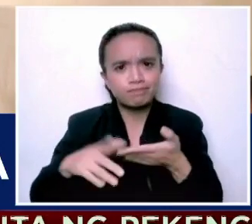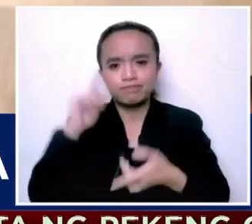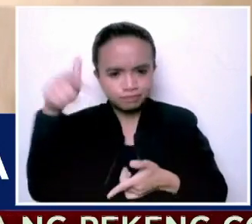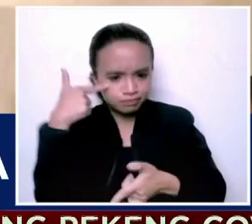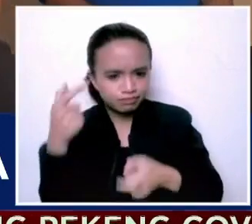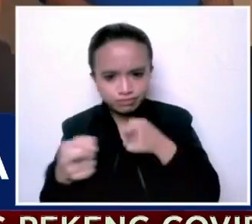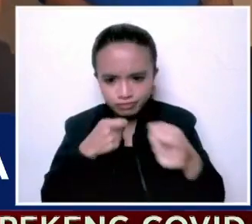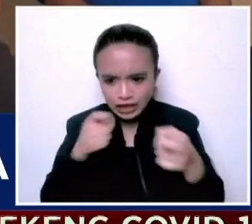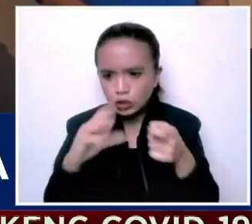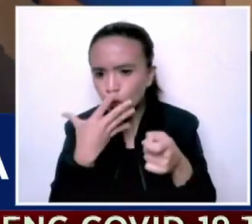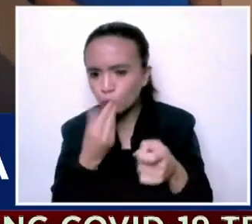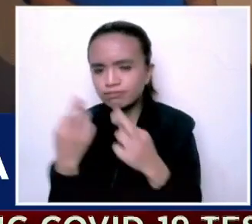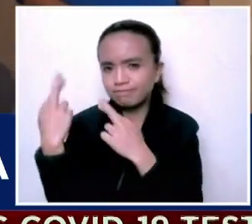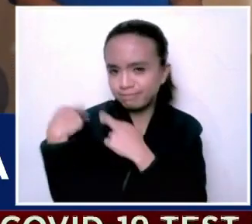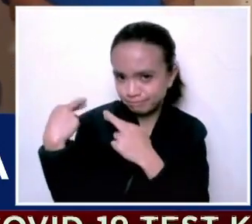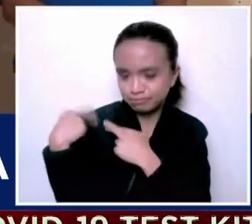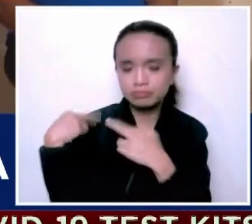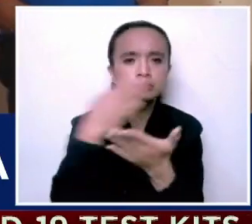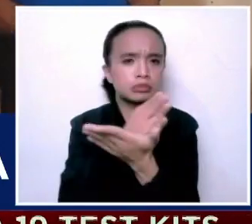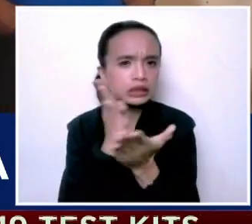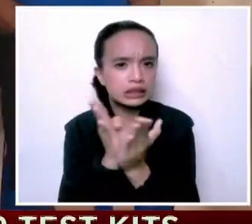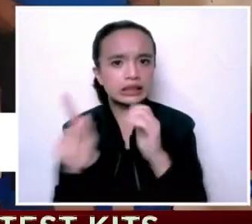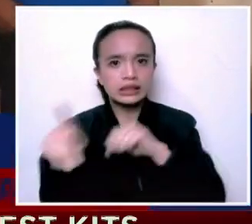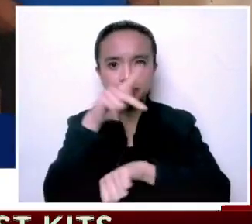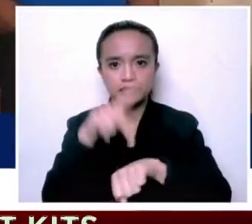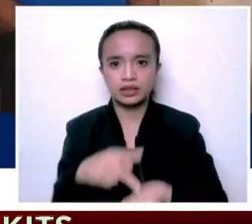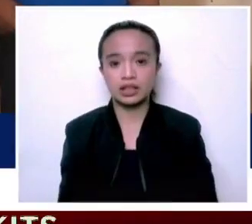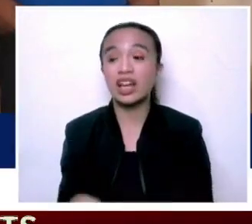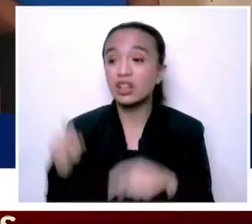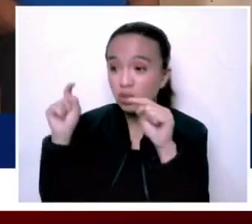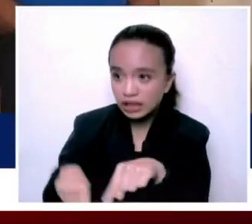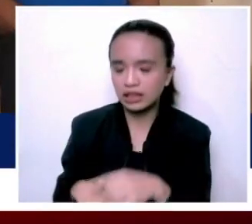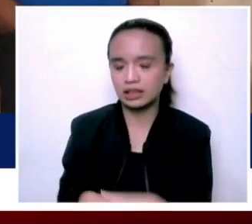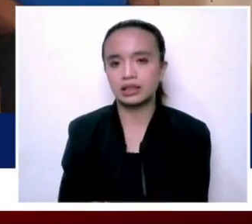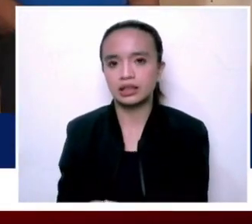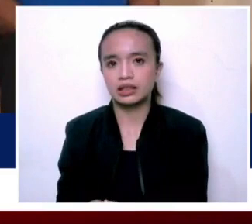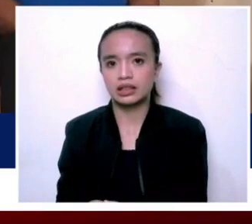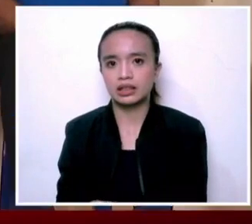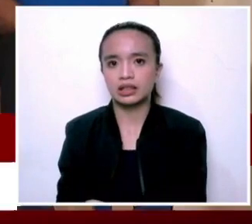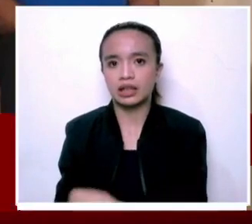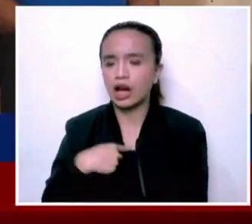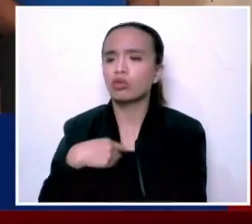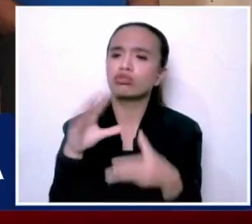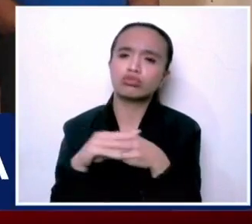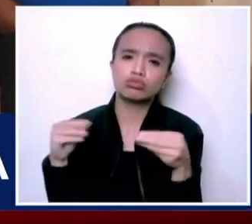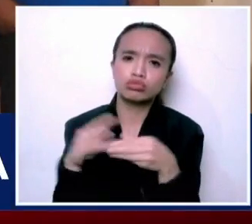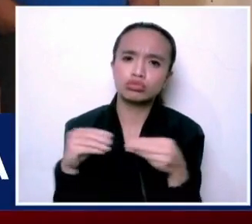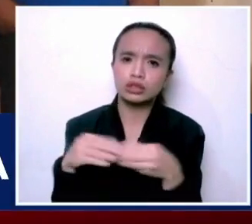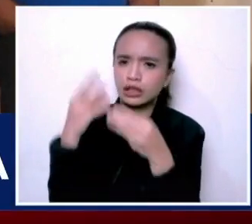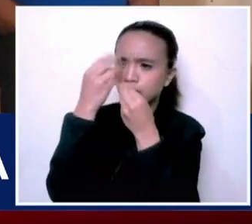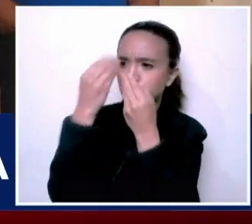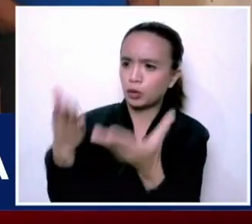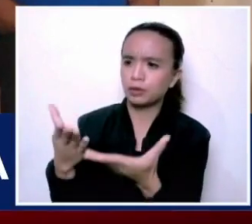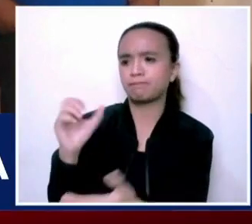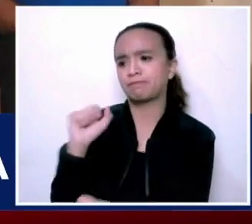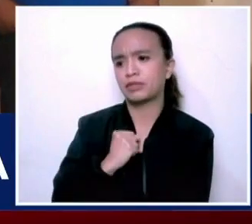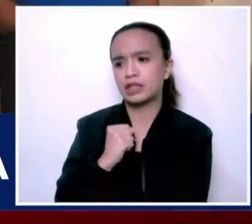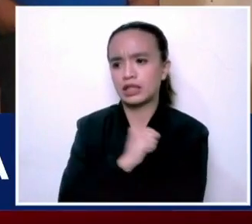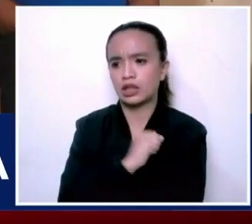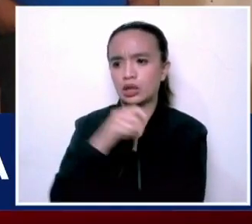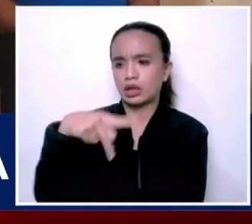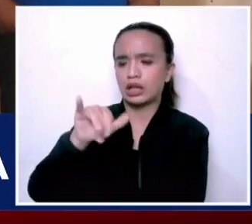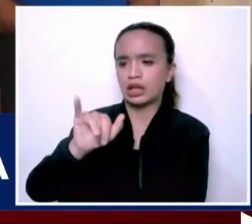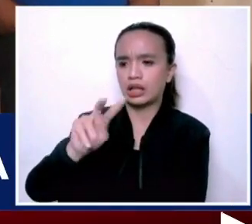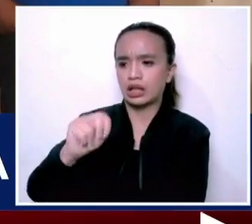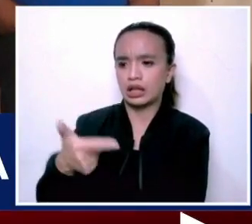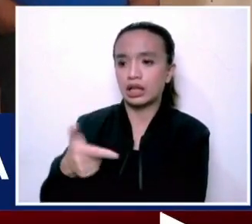ng bayan. Ito ba, kinumpyot ko na eh. Itong pinakamaganda, kinikwento ko kay Senator Lacson na isang araw. Alam niyo po